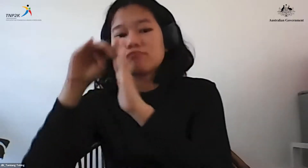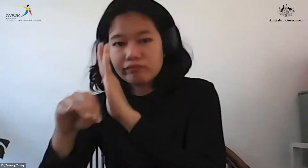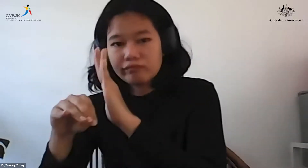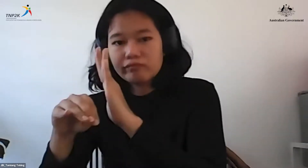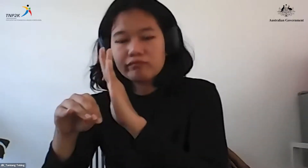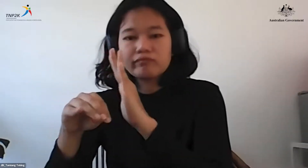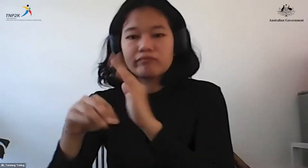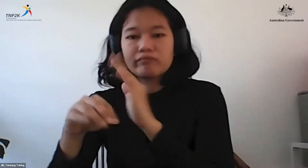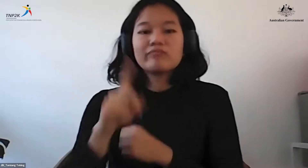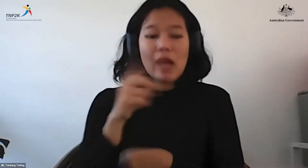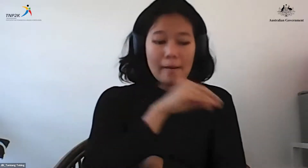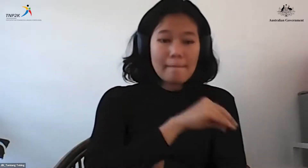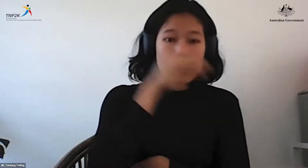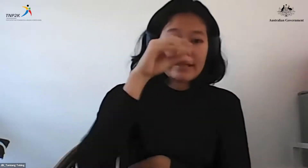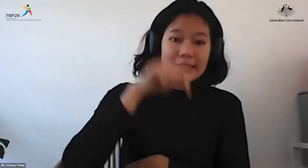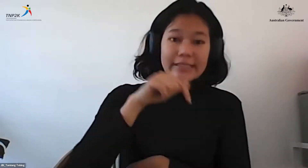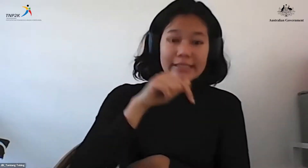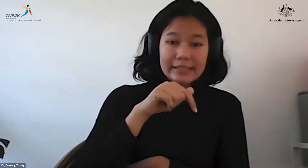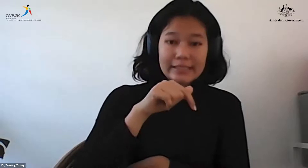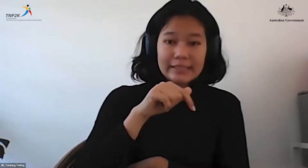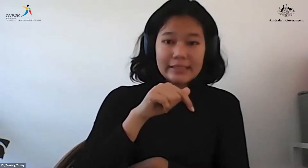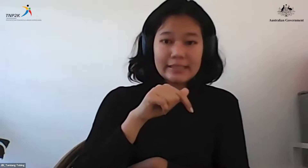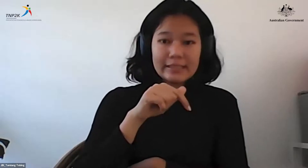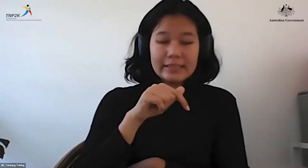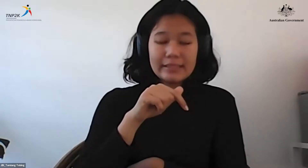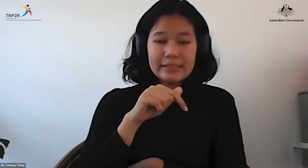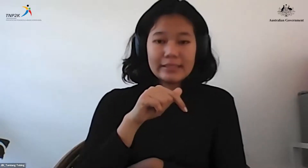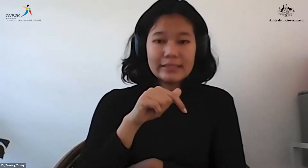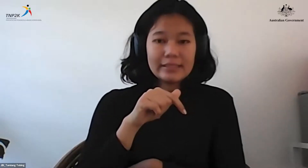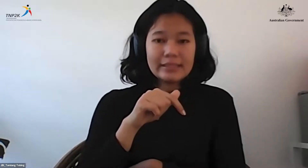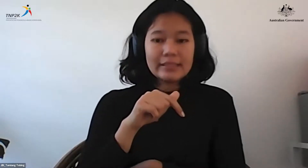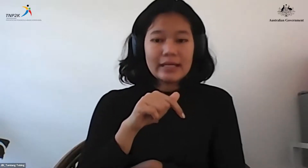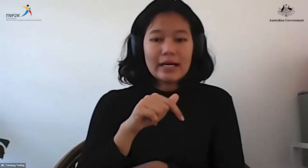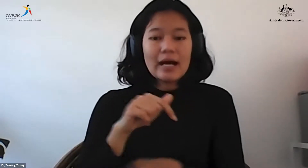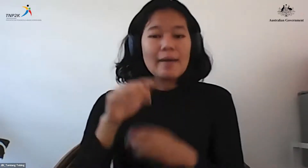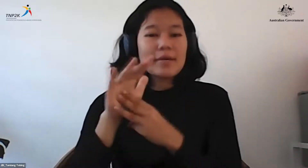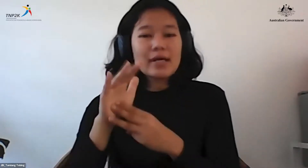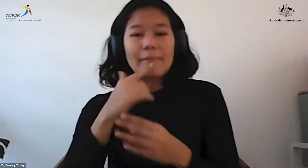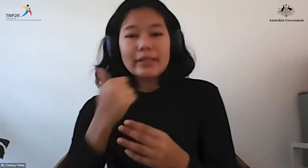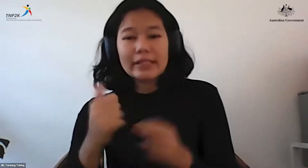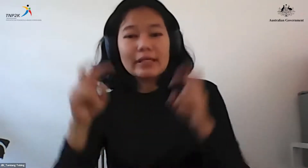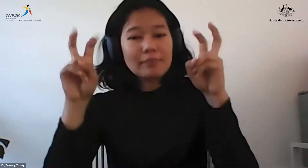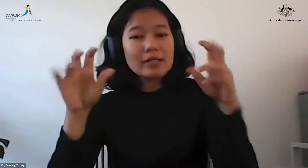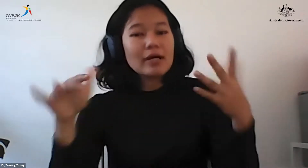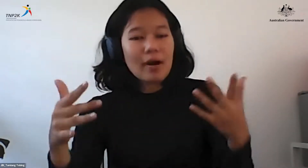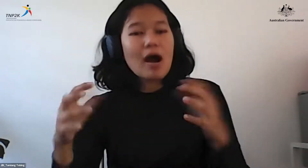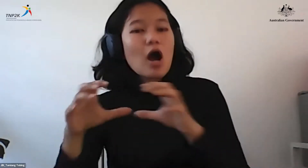pada pagi ini salah satu isu penting adalah kelompok